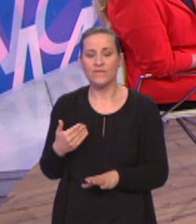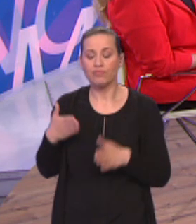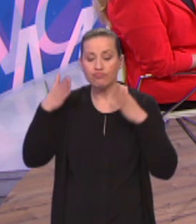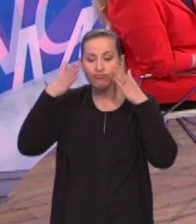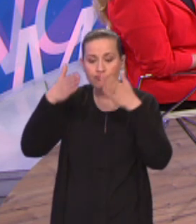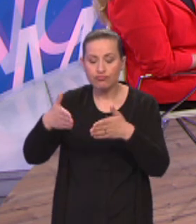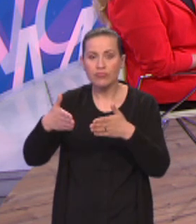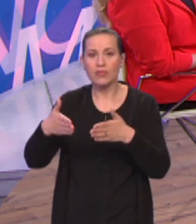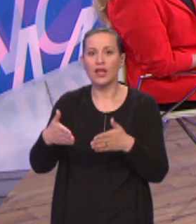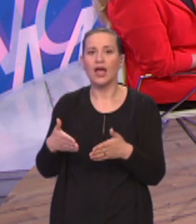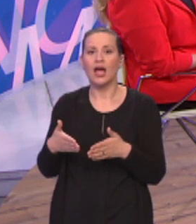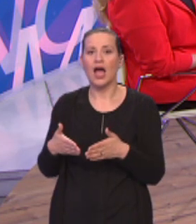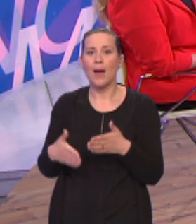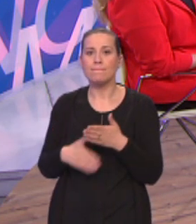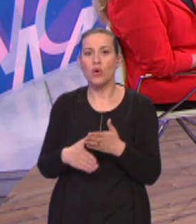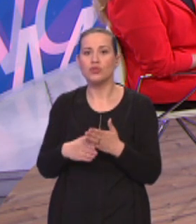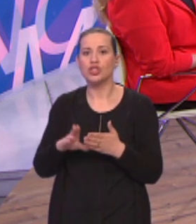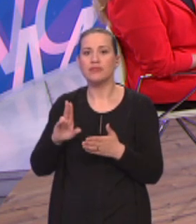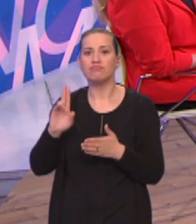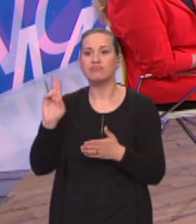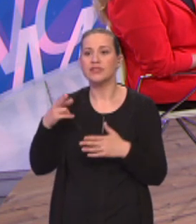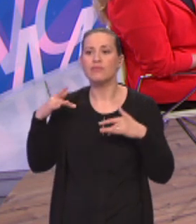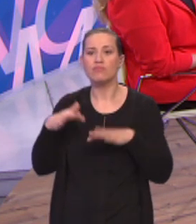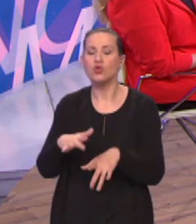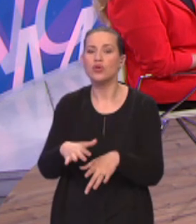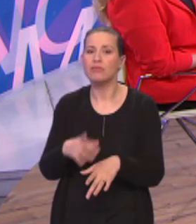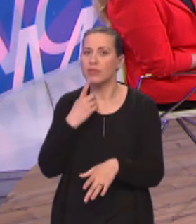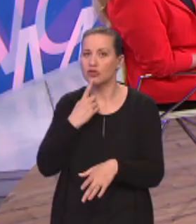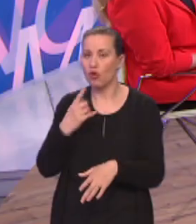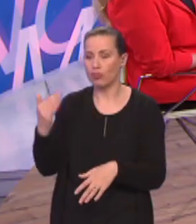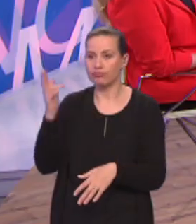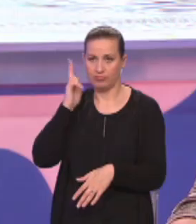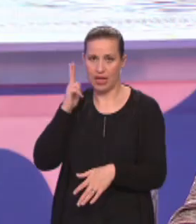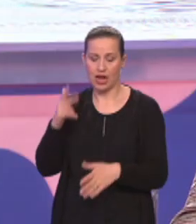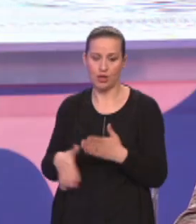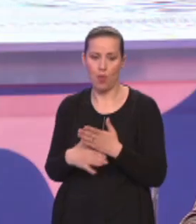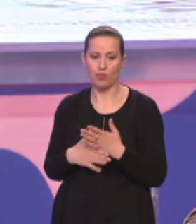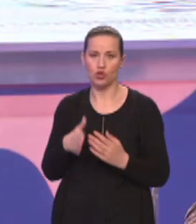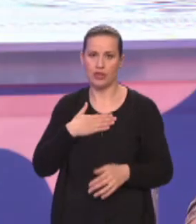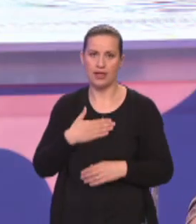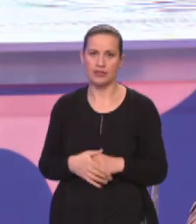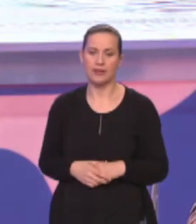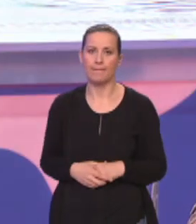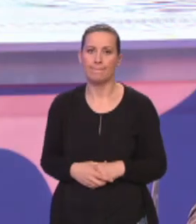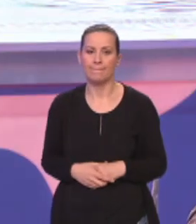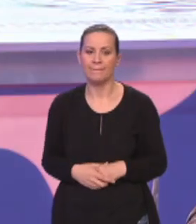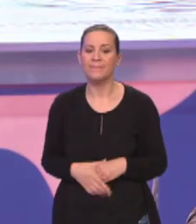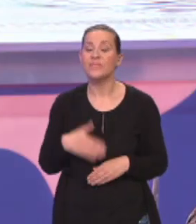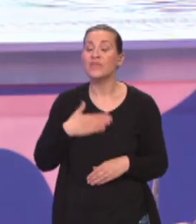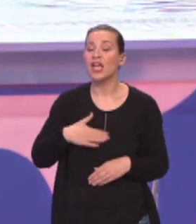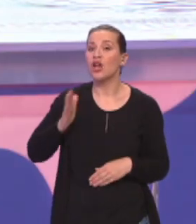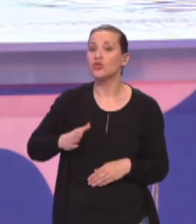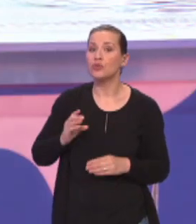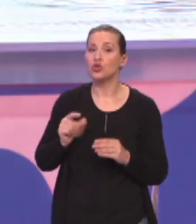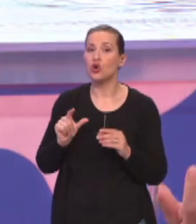toga i u fokusu pomoći svih ljudi koji nam se obraćaju. Hvala lijepa. Draga gospođo Ruža, ja